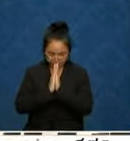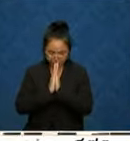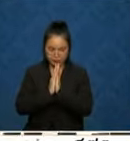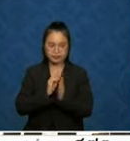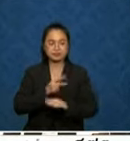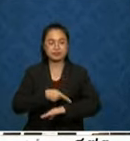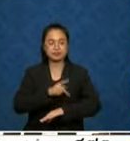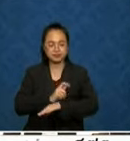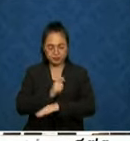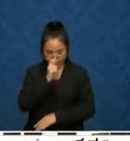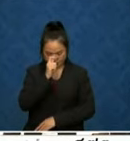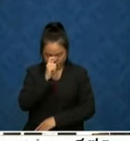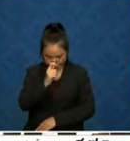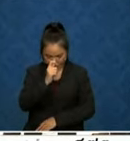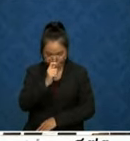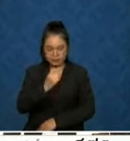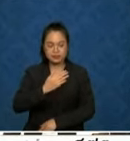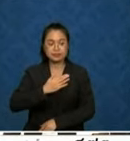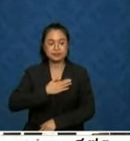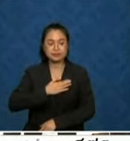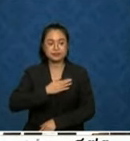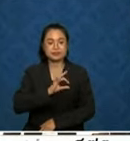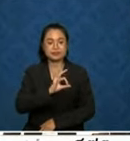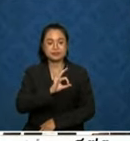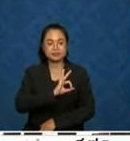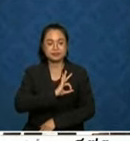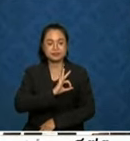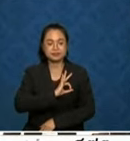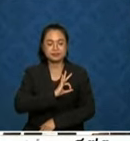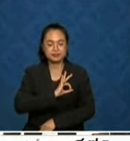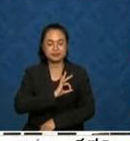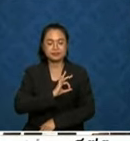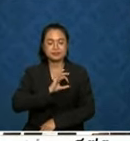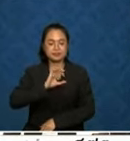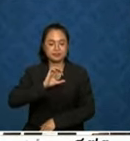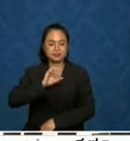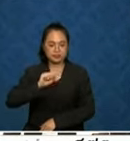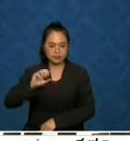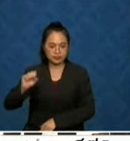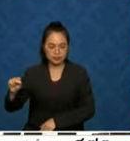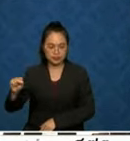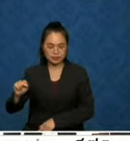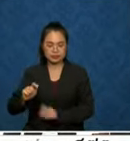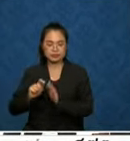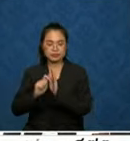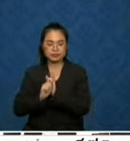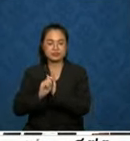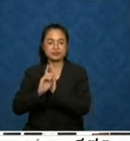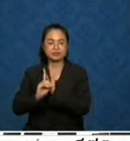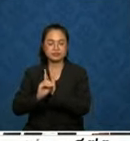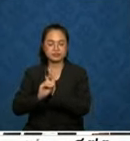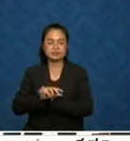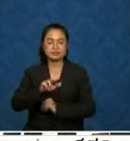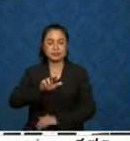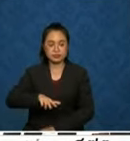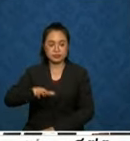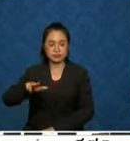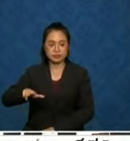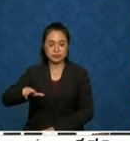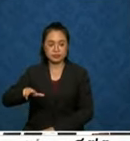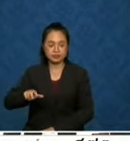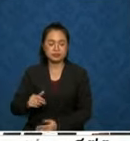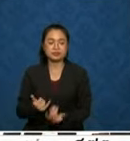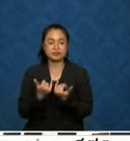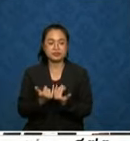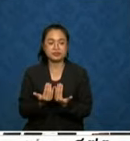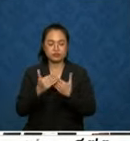ที่เคารพกับผมนายธีรชัยแสนแก้วสมาชิกสภาผู้แทนราษฎรจังหวัดอุดรธานีพรรคเพื่อไทยท่านประธานครับกับผมขออนุญาตร่วม